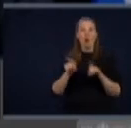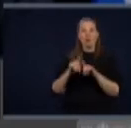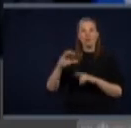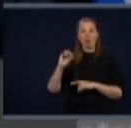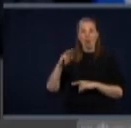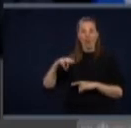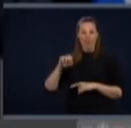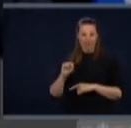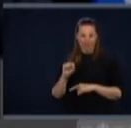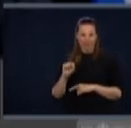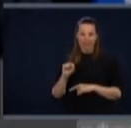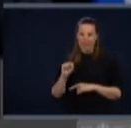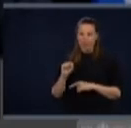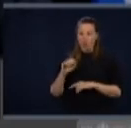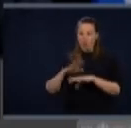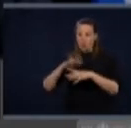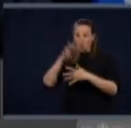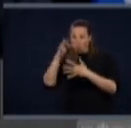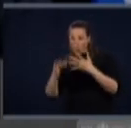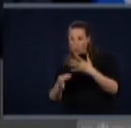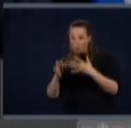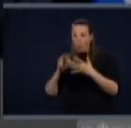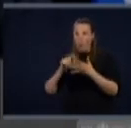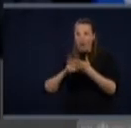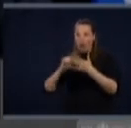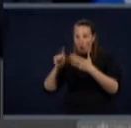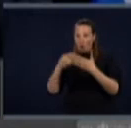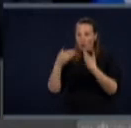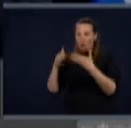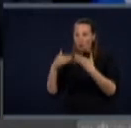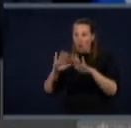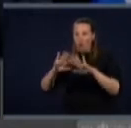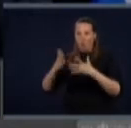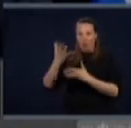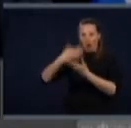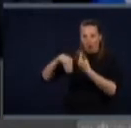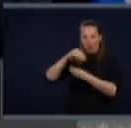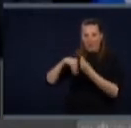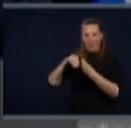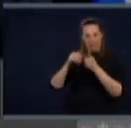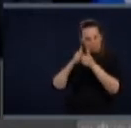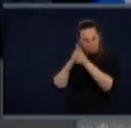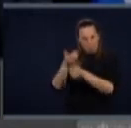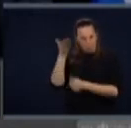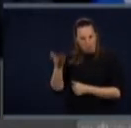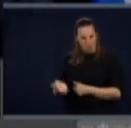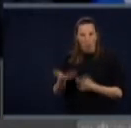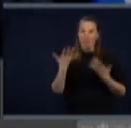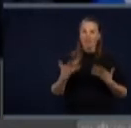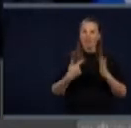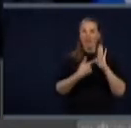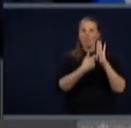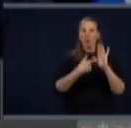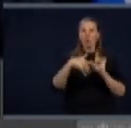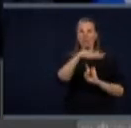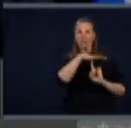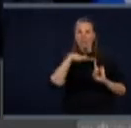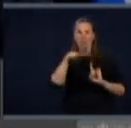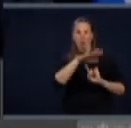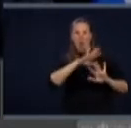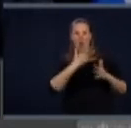les conditions de déconfinement, puis on va les suivre de très, très près. Ce qu'on présente aujourd'hui, c'est un scénario. C'est un scénario qu'on pense qui peut être